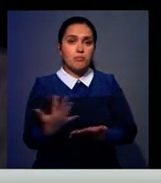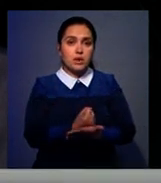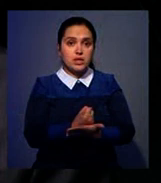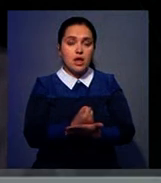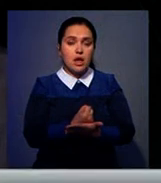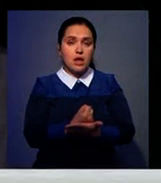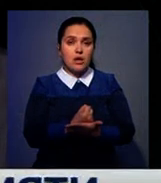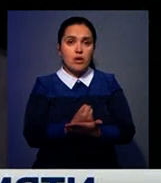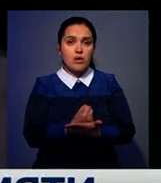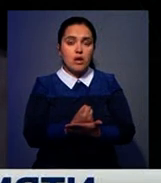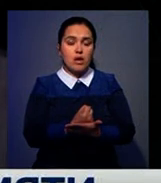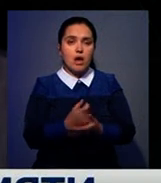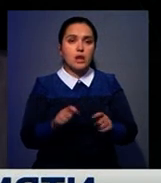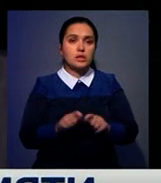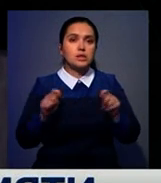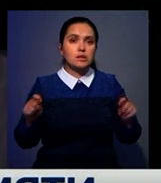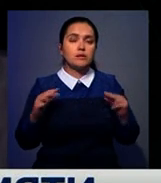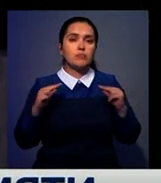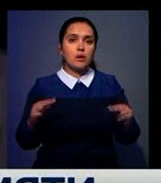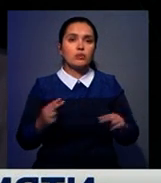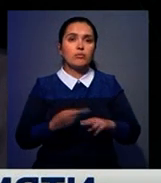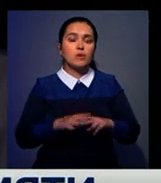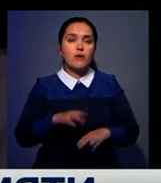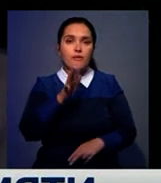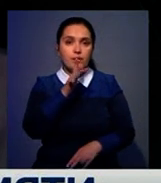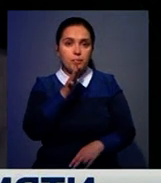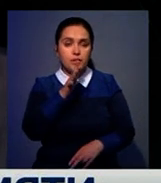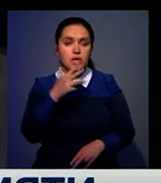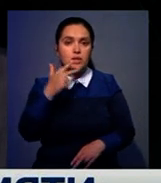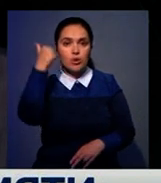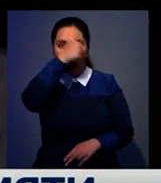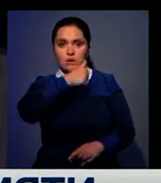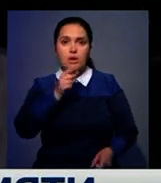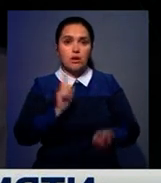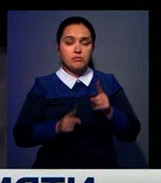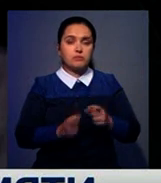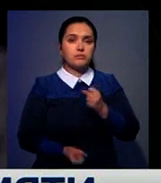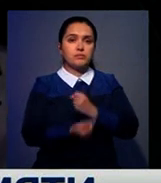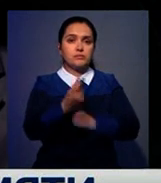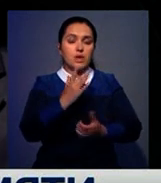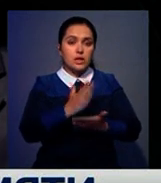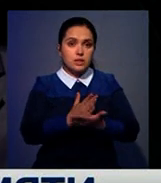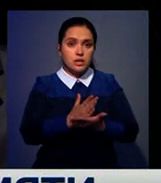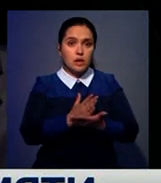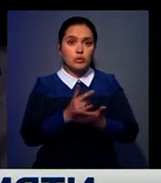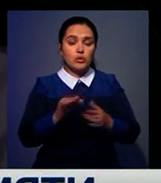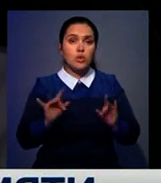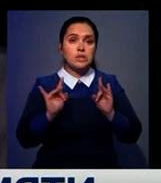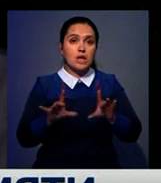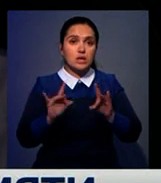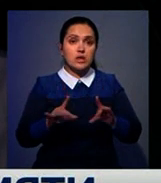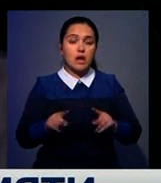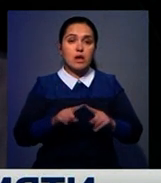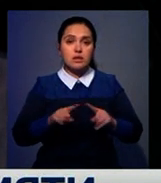только сказать правду об этих событиях. Истина вышла как бы наружу. Но сказать о том, что все